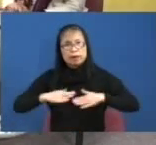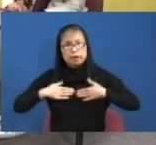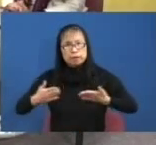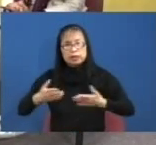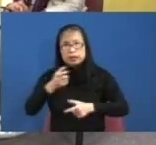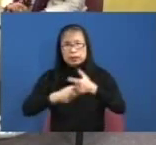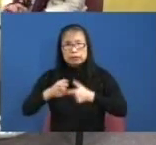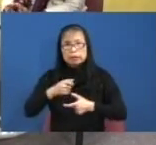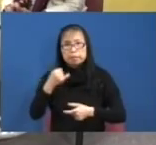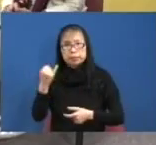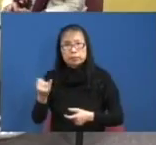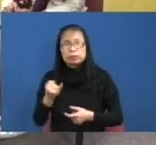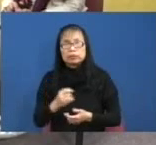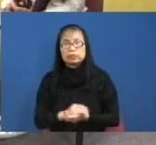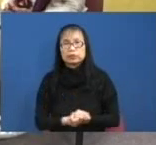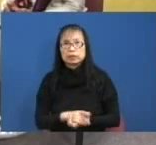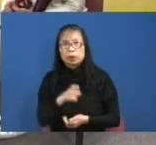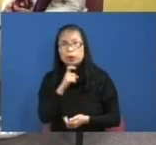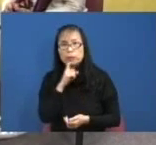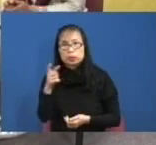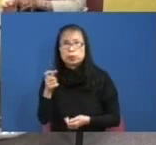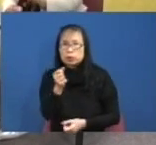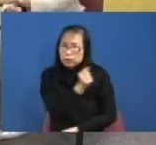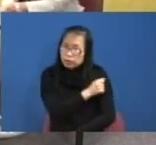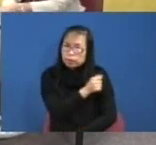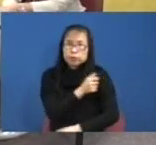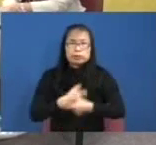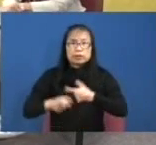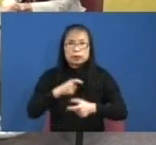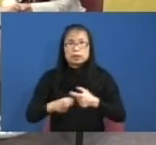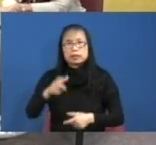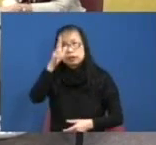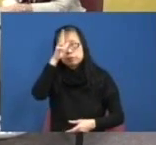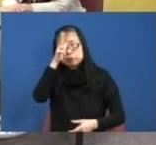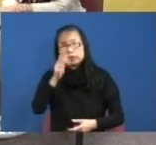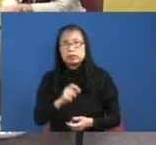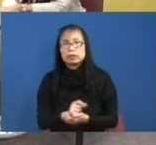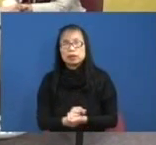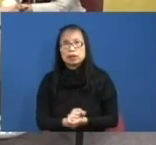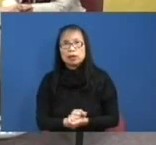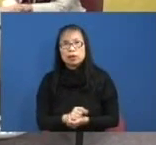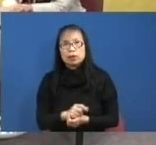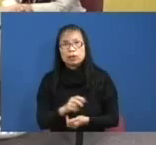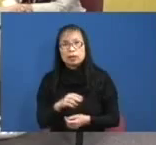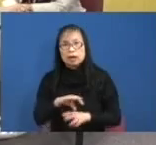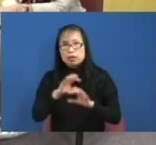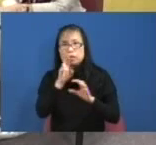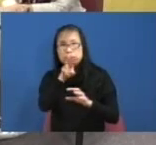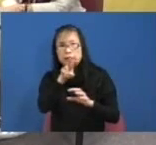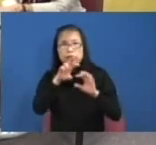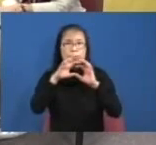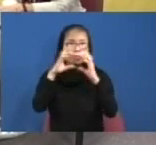出嚟，有好多其實咧即係艱苦經營嘅，咁政府嗰邊就即係喺整體嗰、